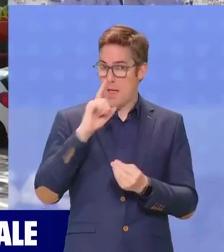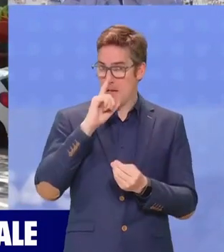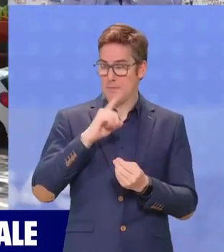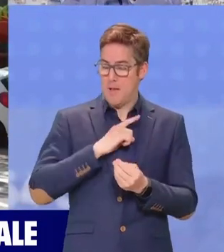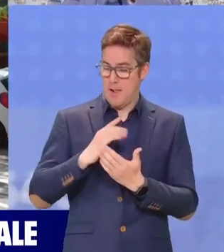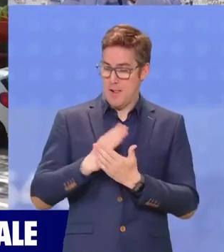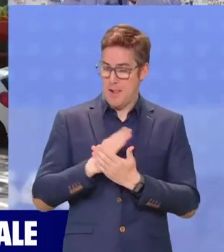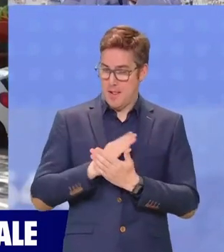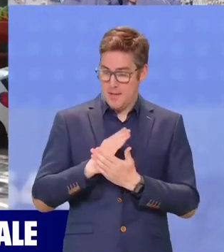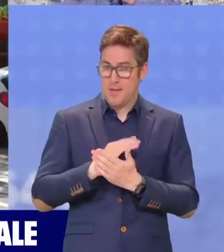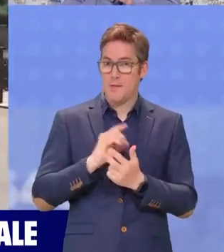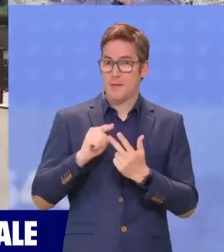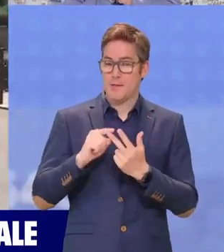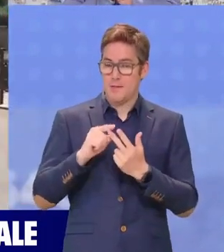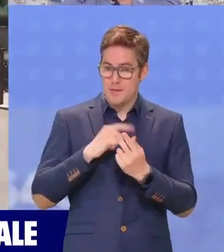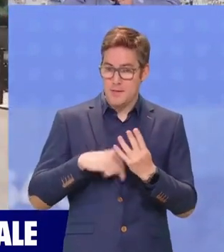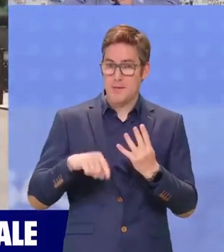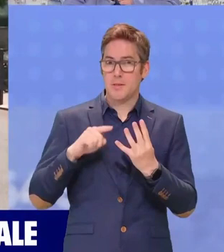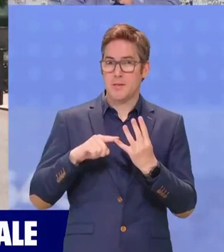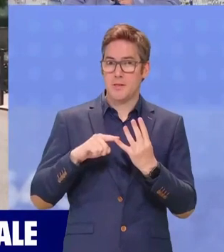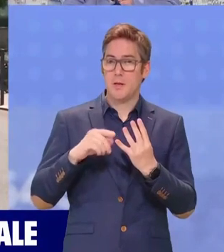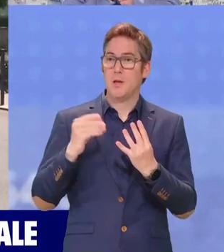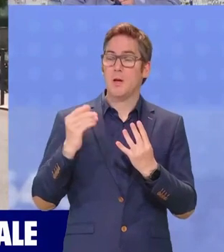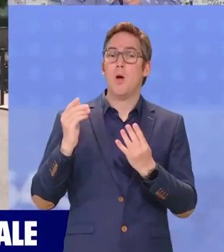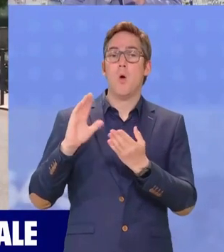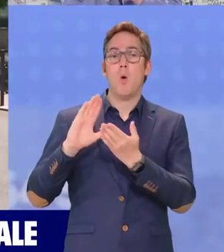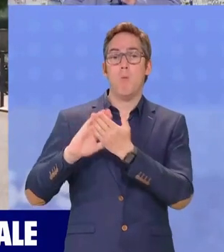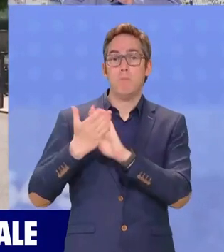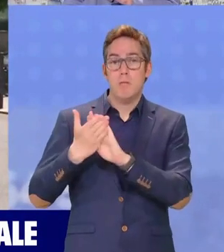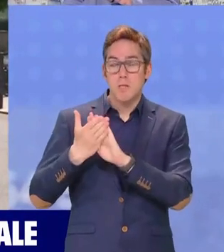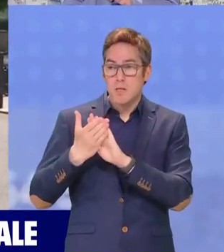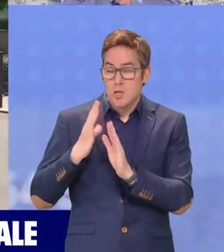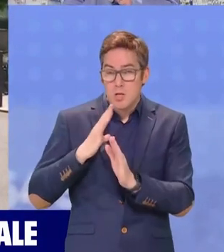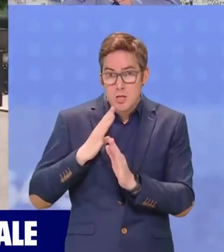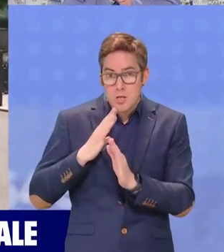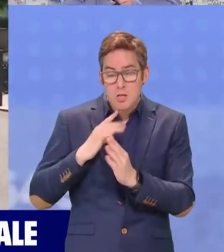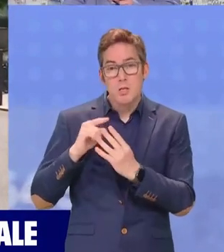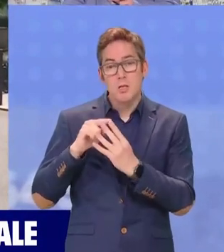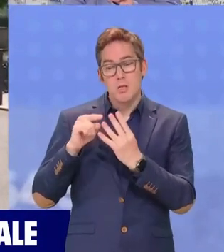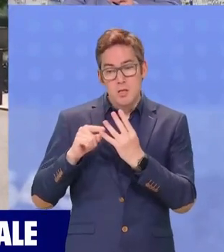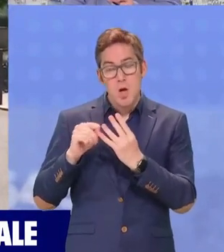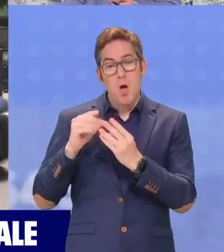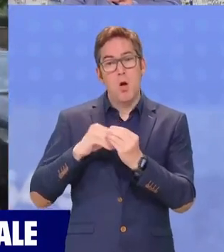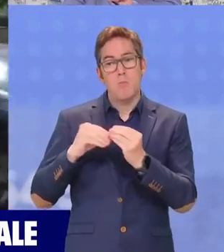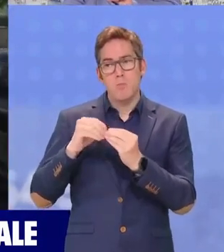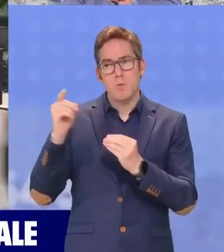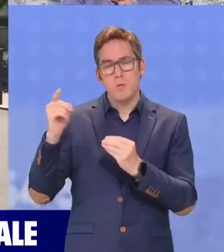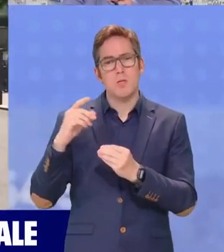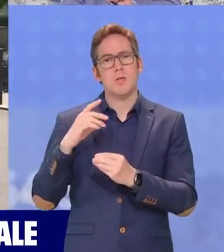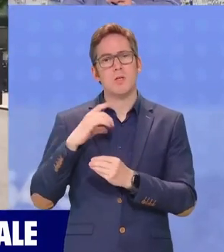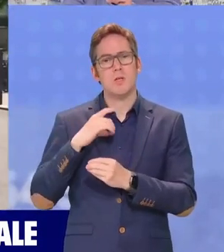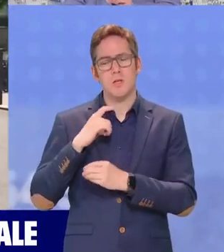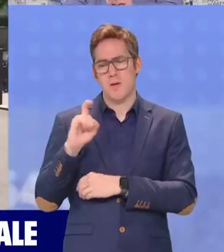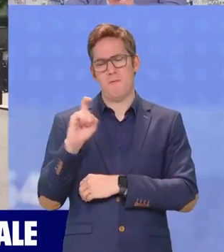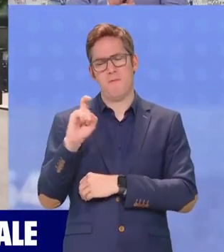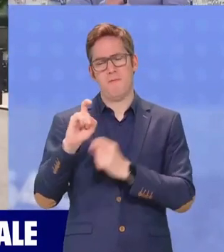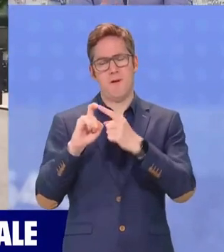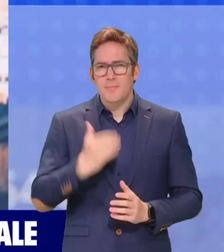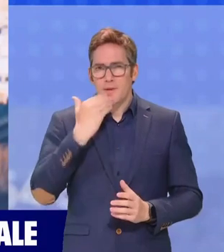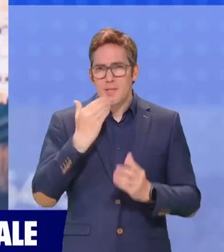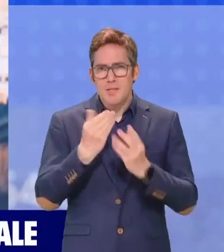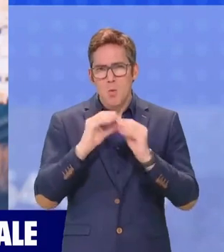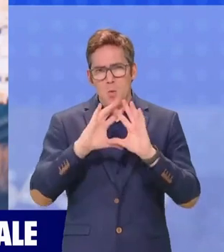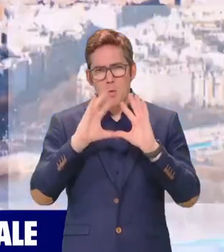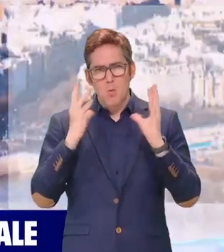elles ont été commises en réunion puisqu'il avait un complice et elles ont été commises avec usage d'une arme en l'occurrence une bombe lacrymogène